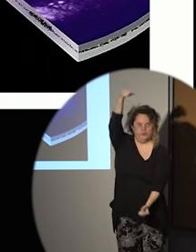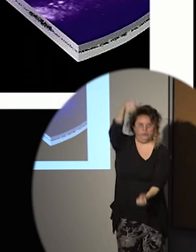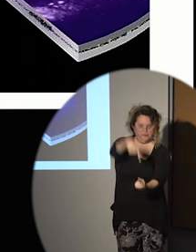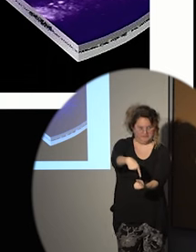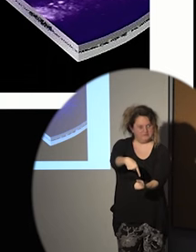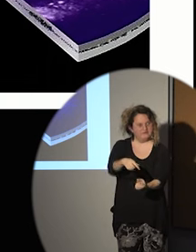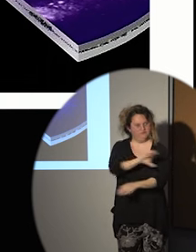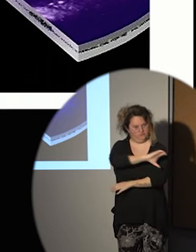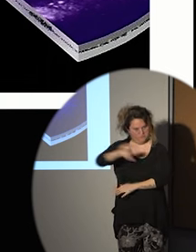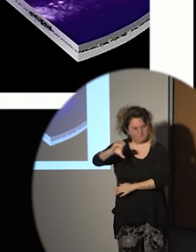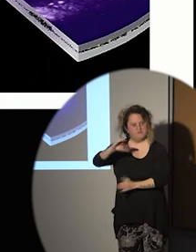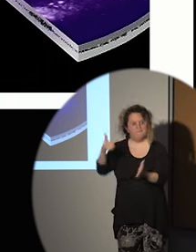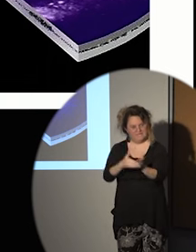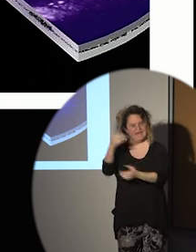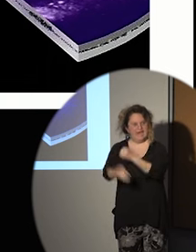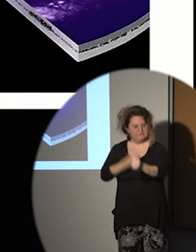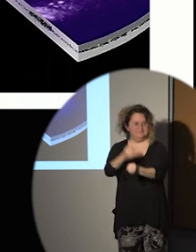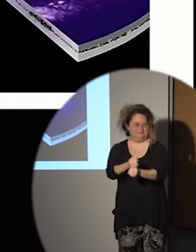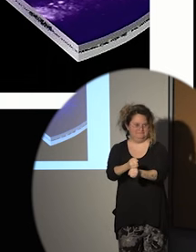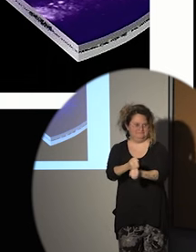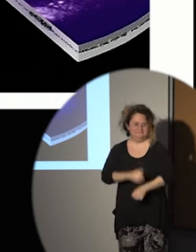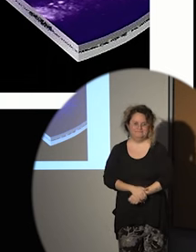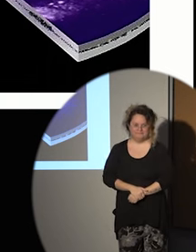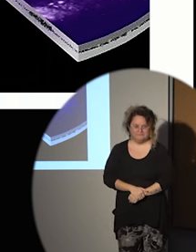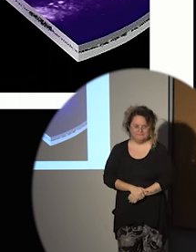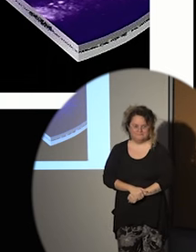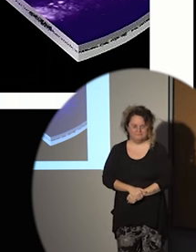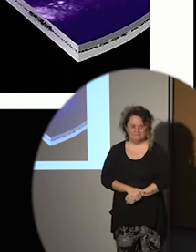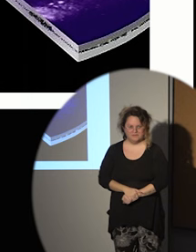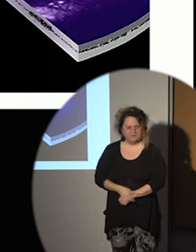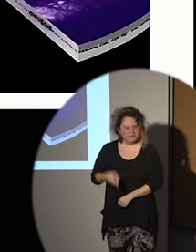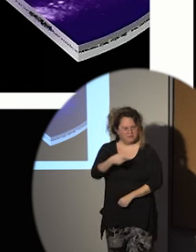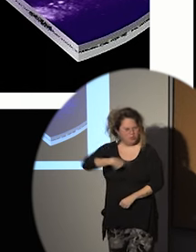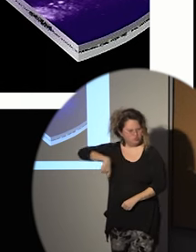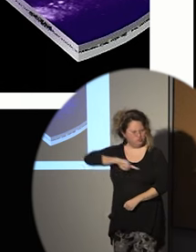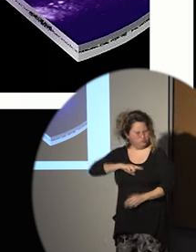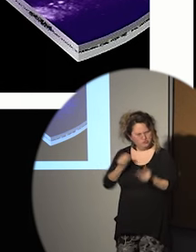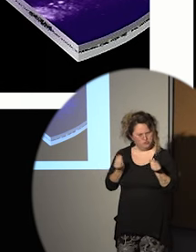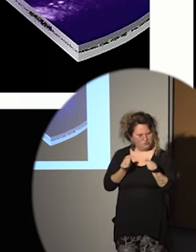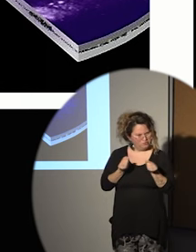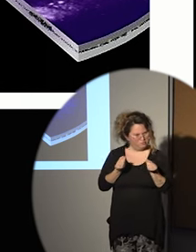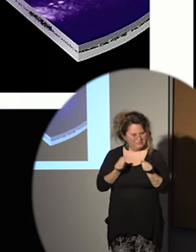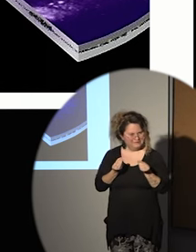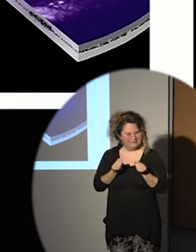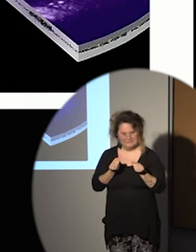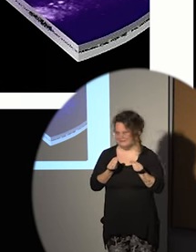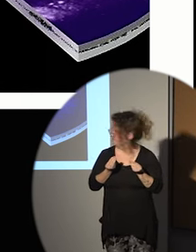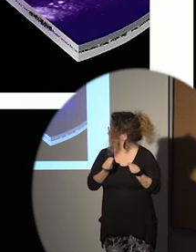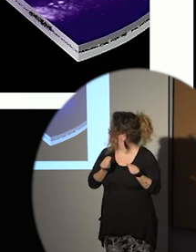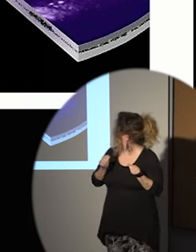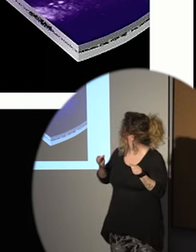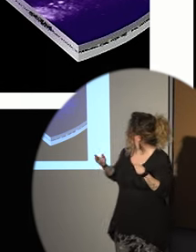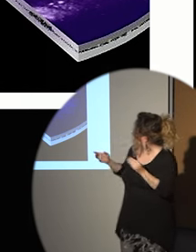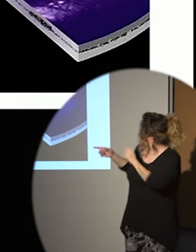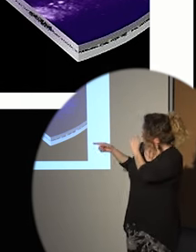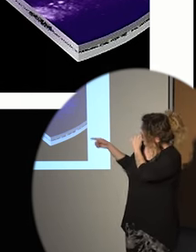Alors, quelques chiffres. Et où nous trouvons-nous par rapport à la Voie lactée ? En fait, nous trouvons à peu près de